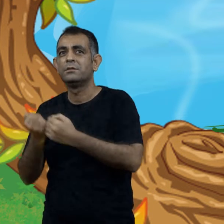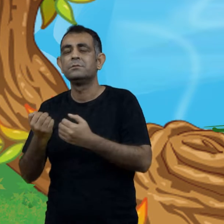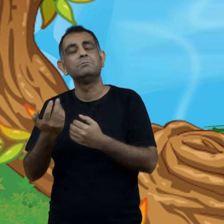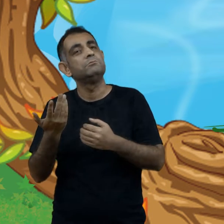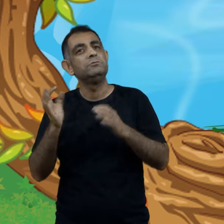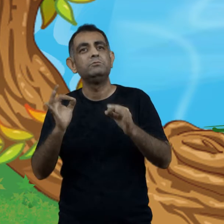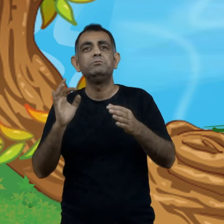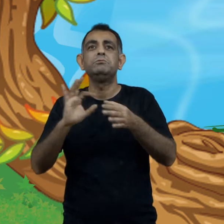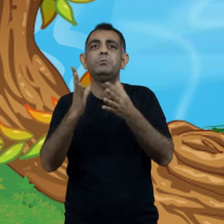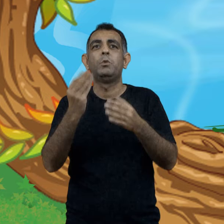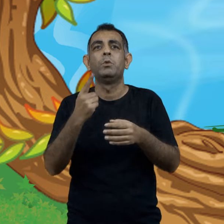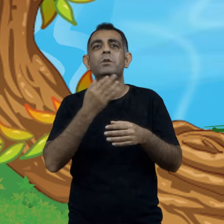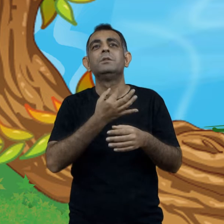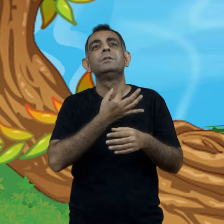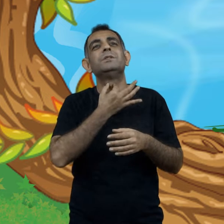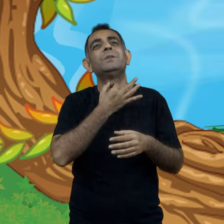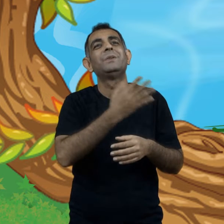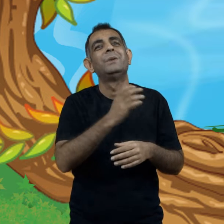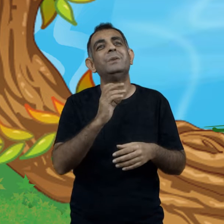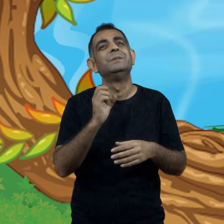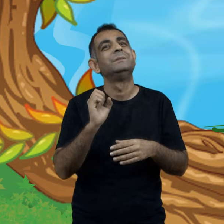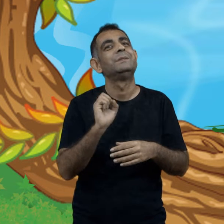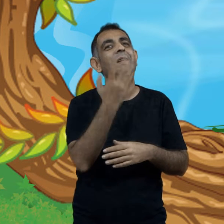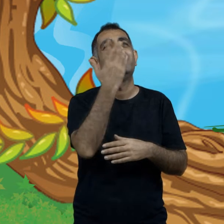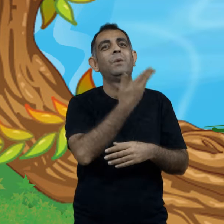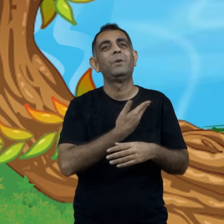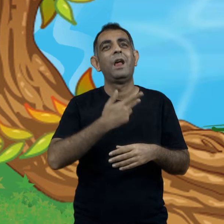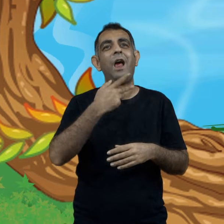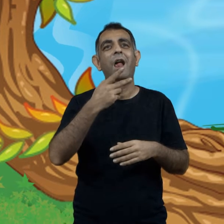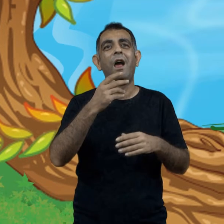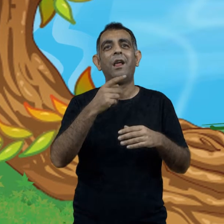işe yarar. Çok teşekkür ederiz sevgili konuşan ağaç.